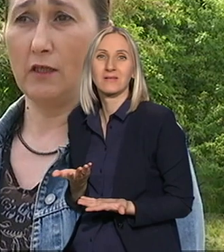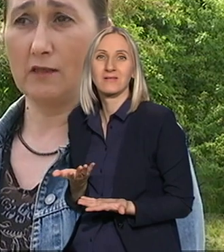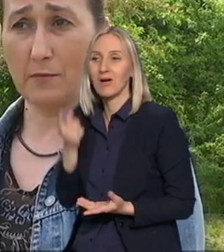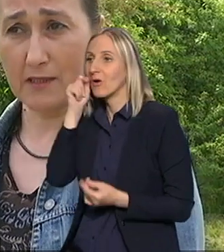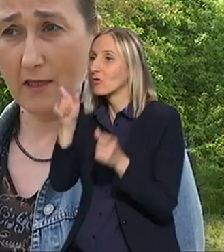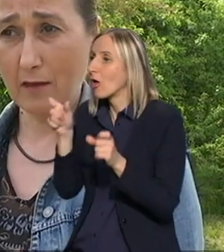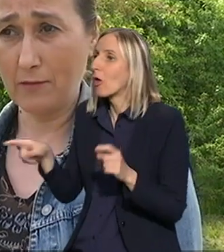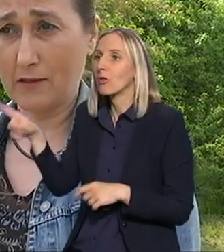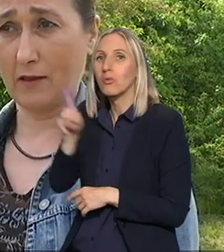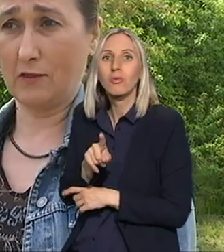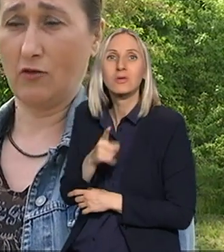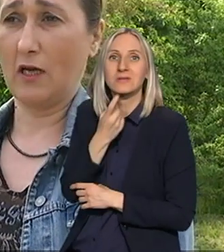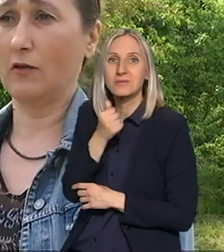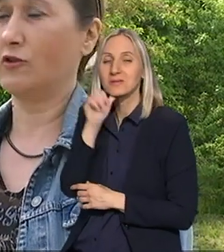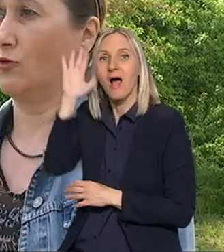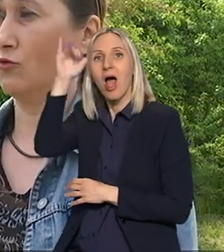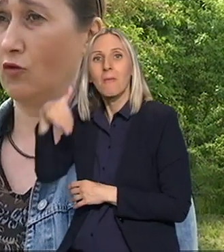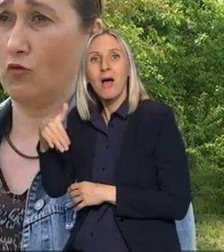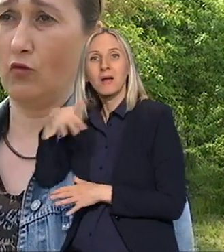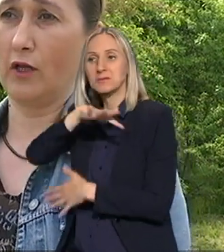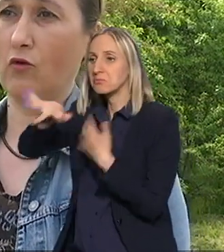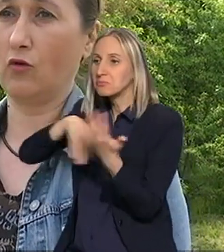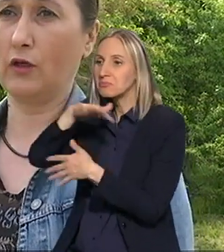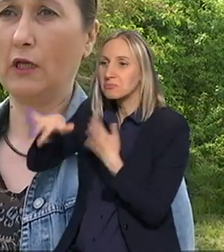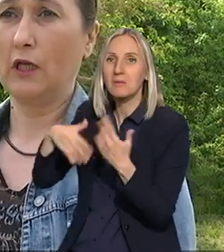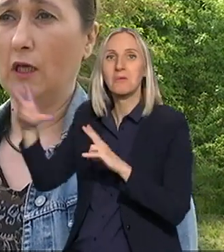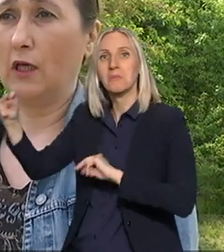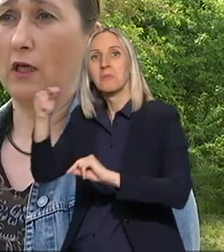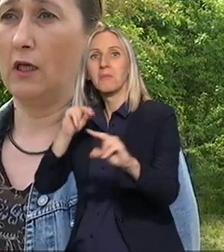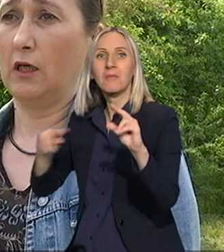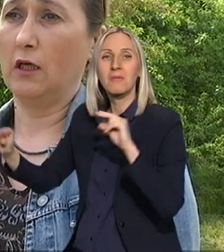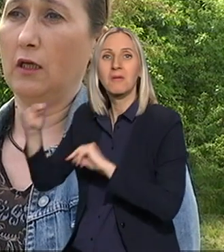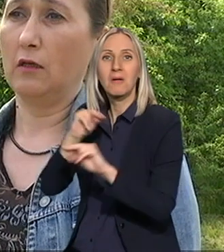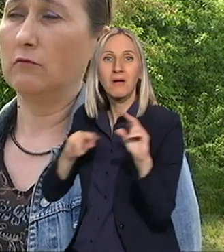ljudi srpske i albanske nacionalnosti u toku nekog